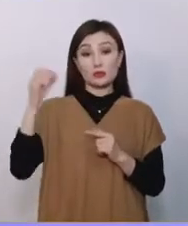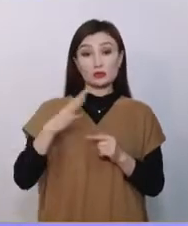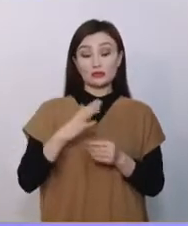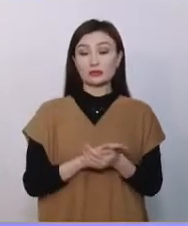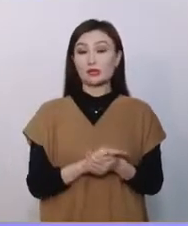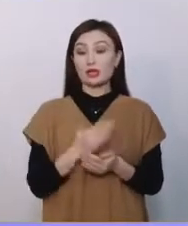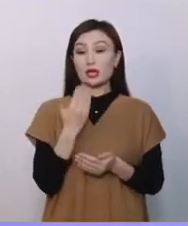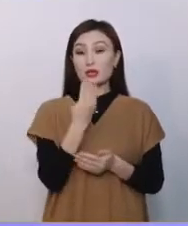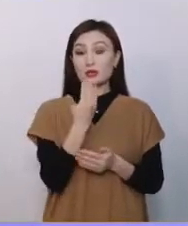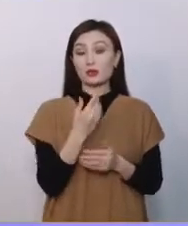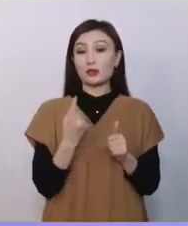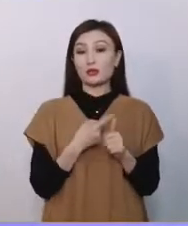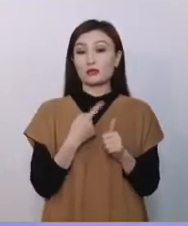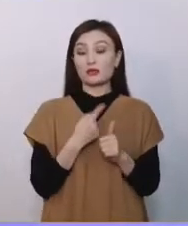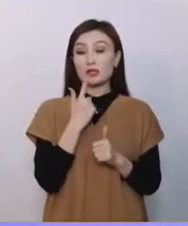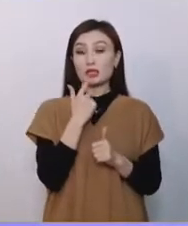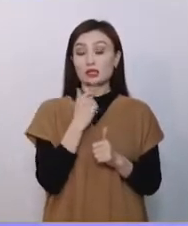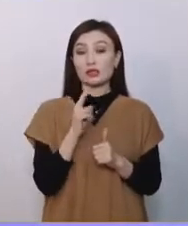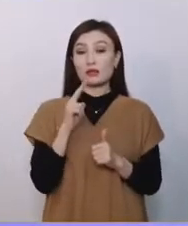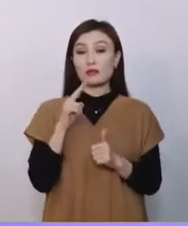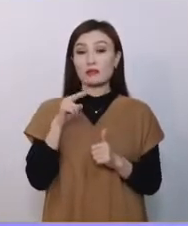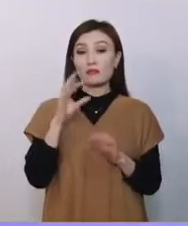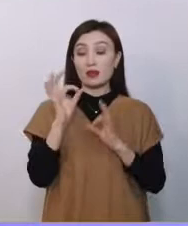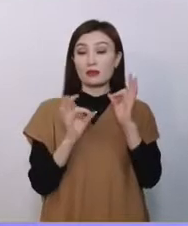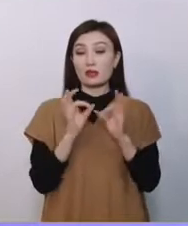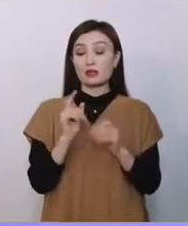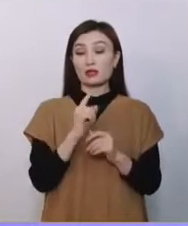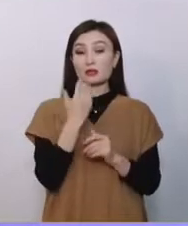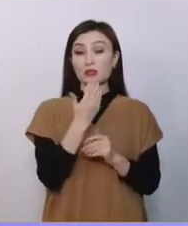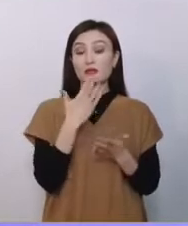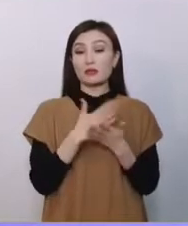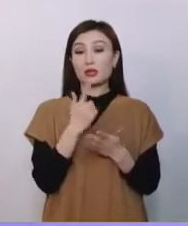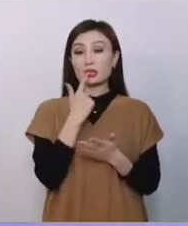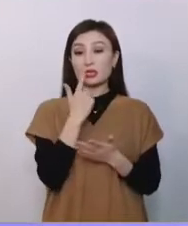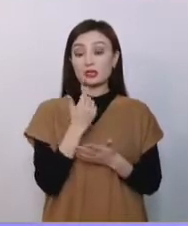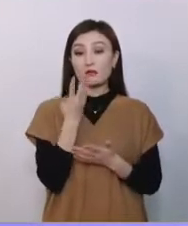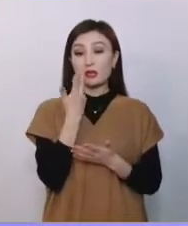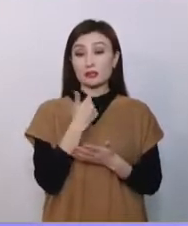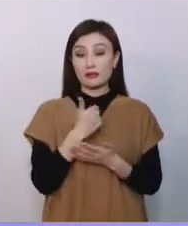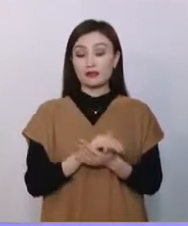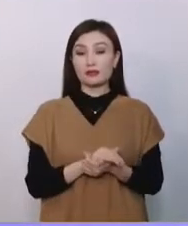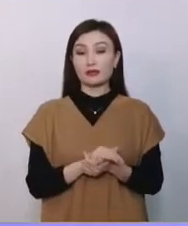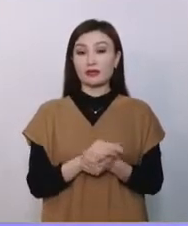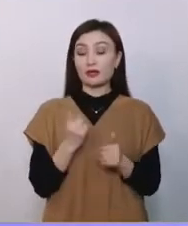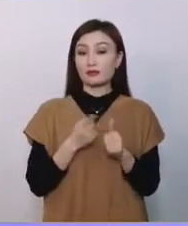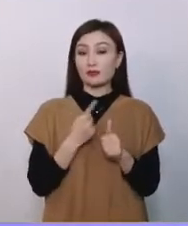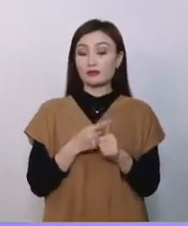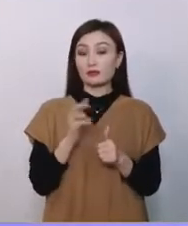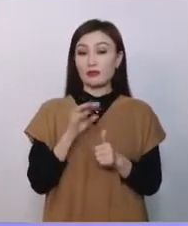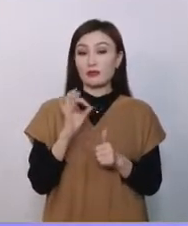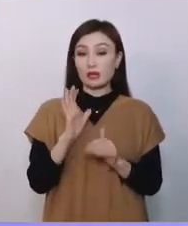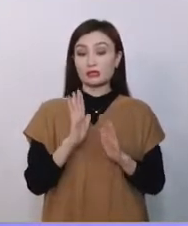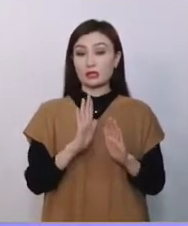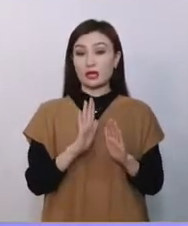ее еще называют красной планетой из-за того что планета имеет красноватый свет названа планета